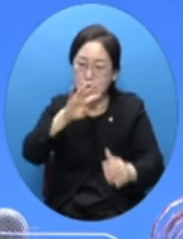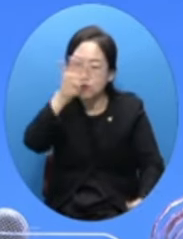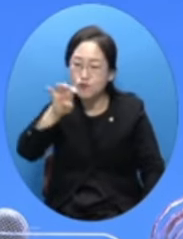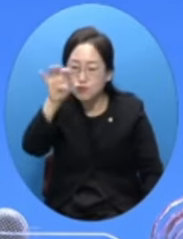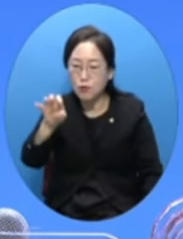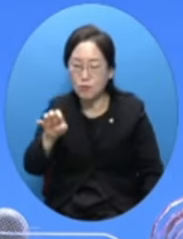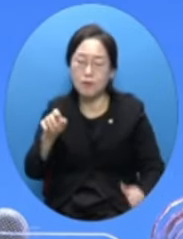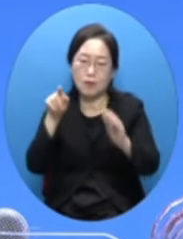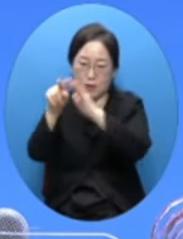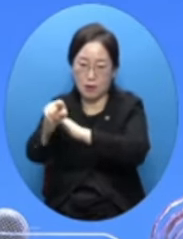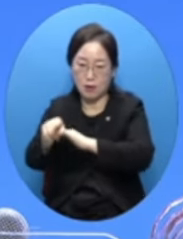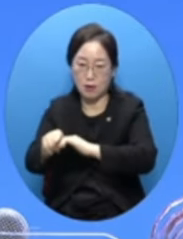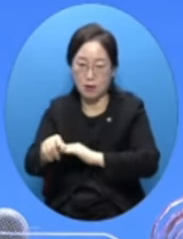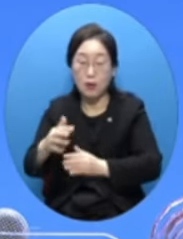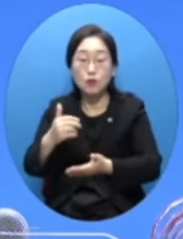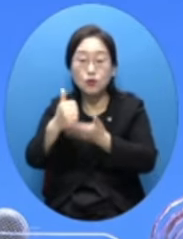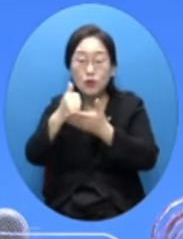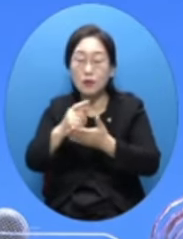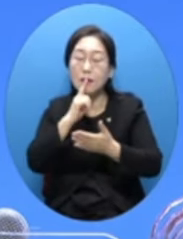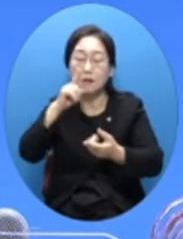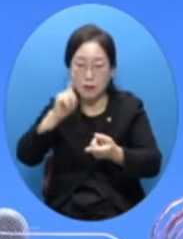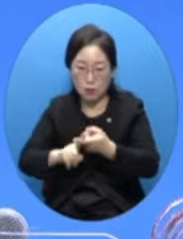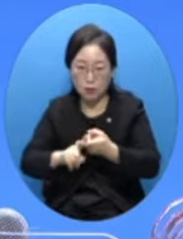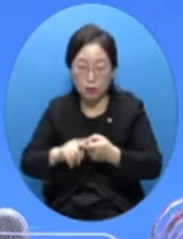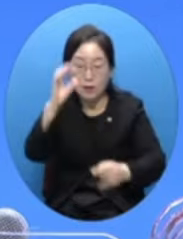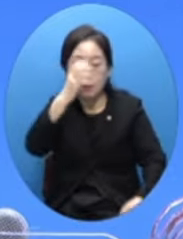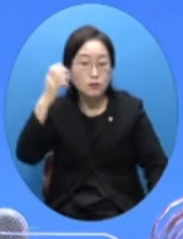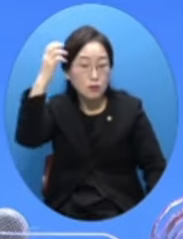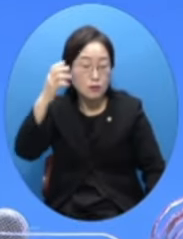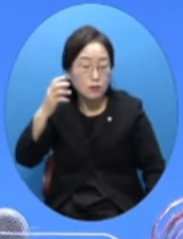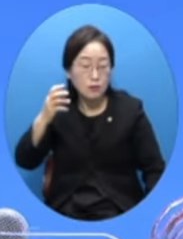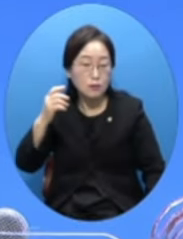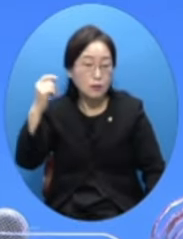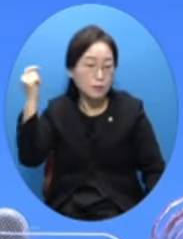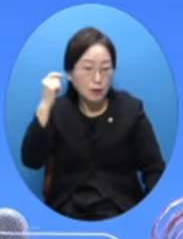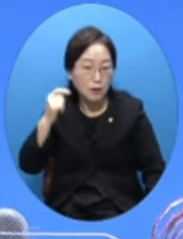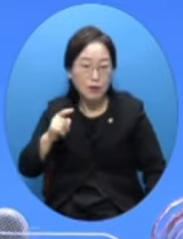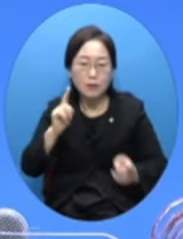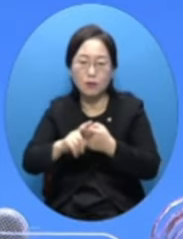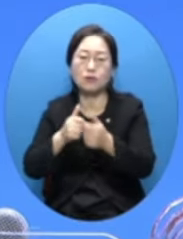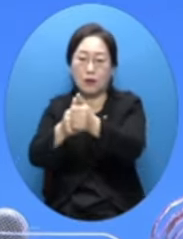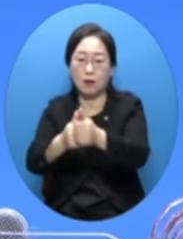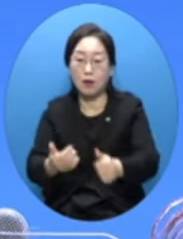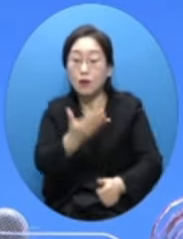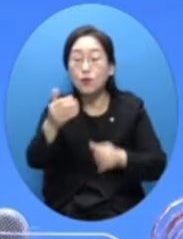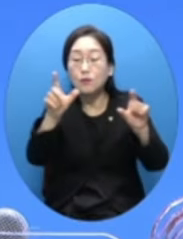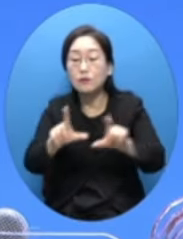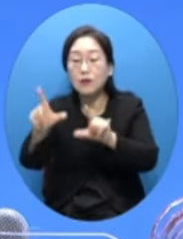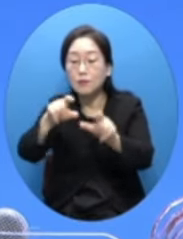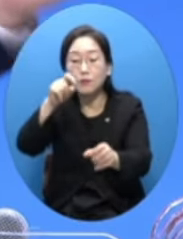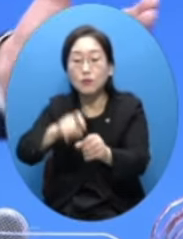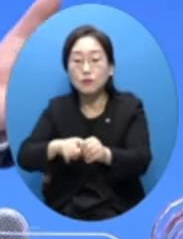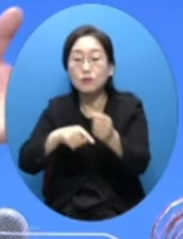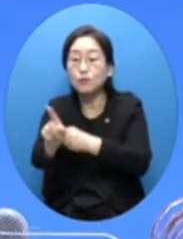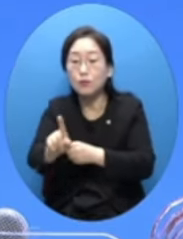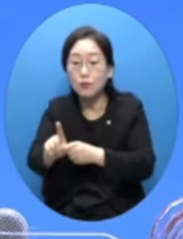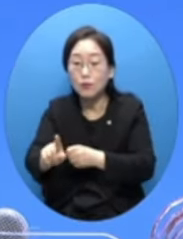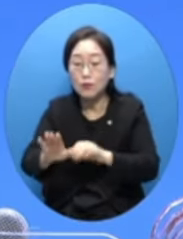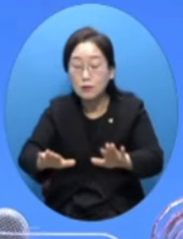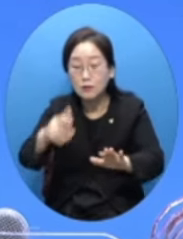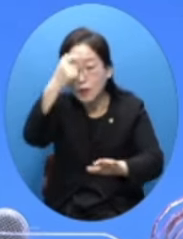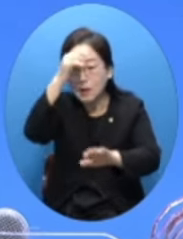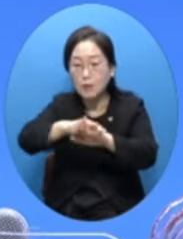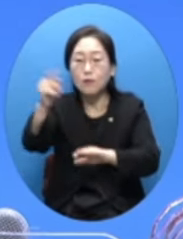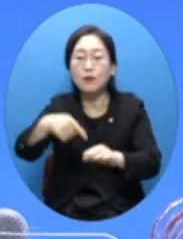들어야 됩니다. 성령의 음성을 들어야 됩니다. 우리의 삶의 목적과 이유가 무엇입니까? 여러분 왜 여기 앉아서 우리에게 예배를 드리며